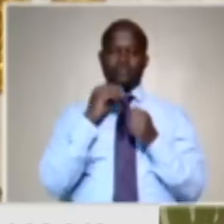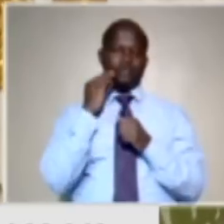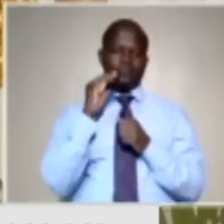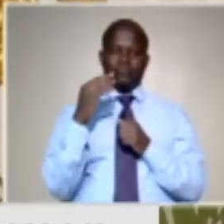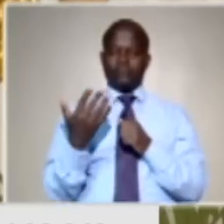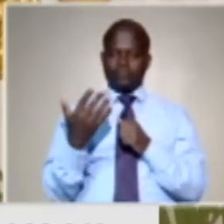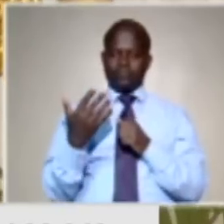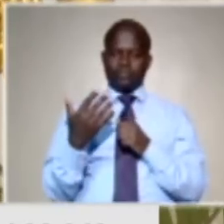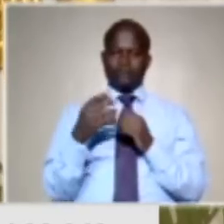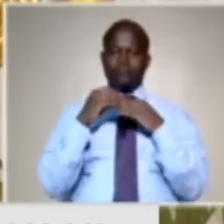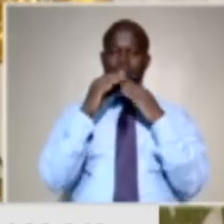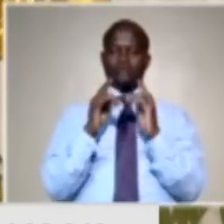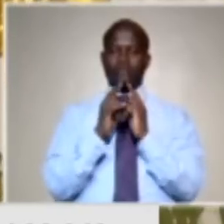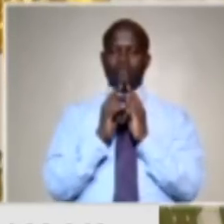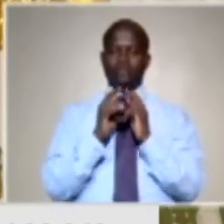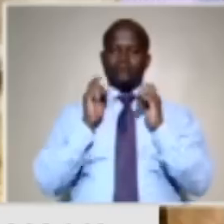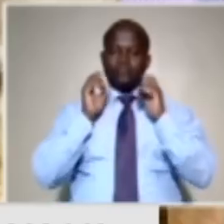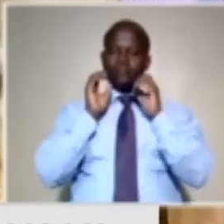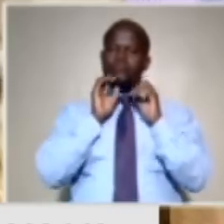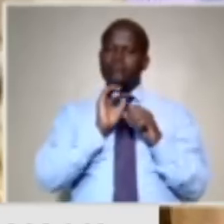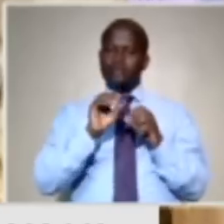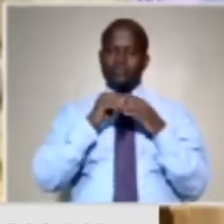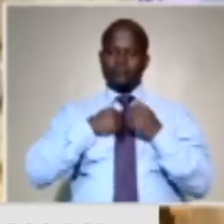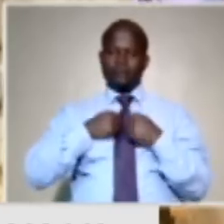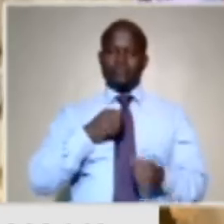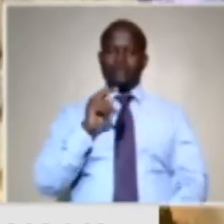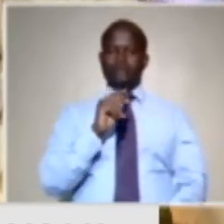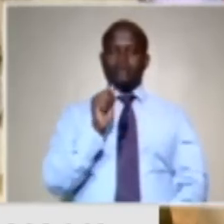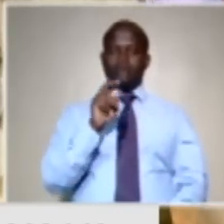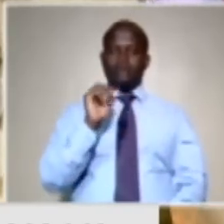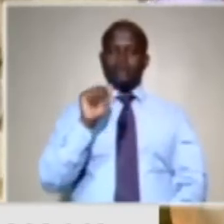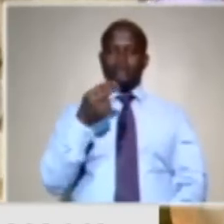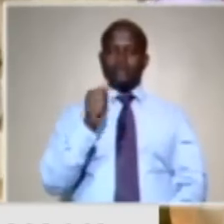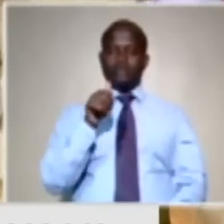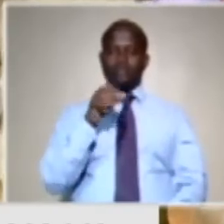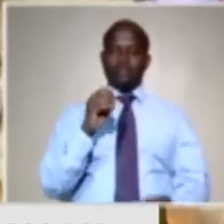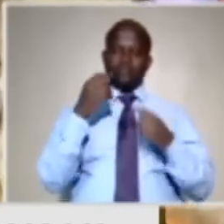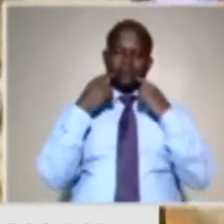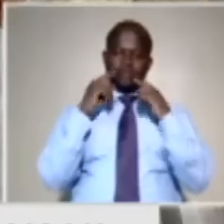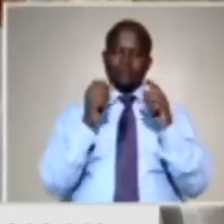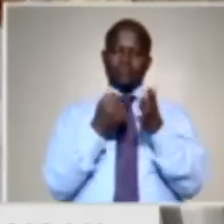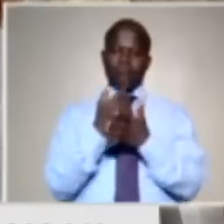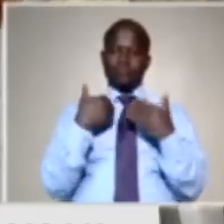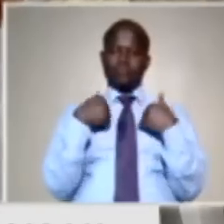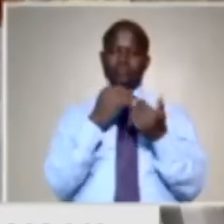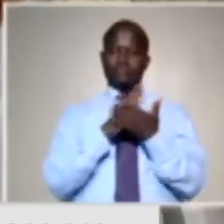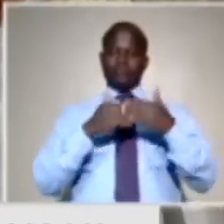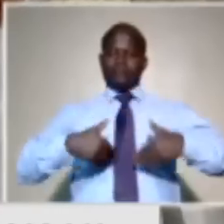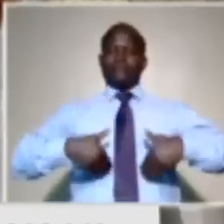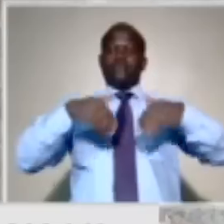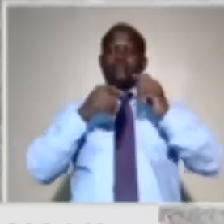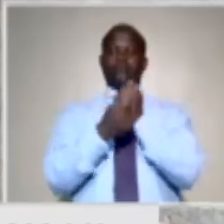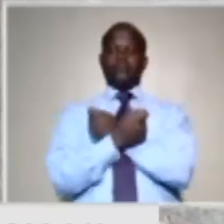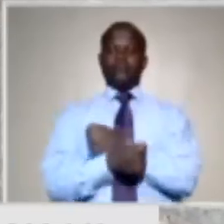5,000,000 umuyobozi w'inama y'abashehe mu Rwanda nzana hayo Kasim avuga ko atuma ubuzima bwa bamwe mu rubyiruko